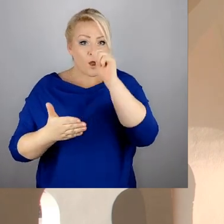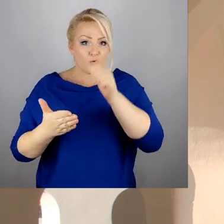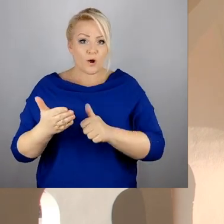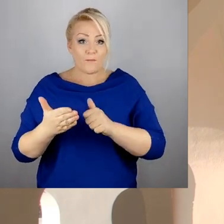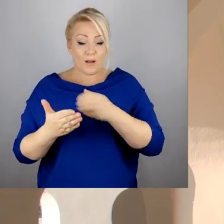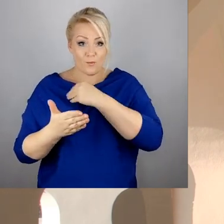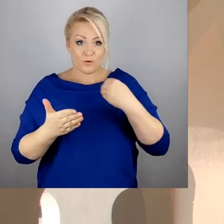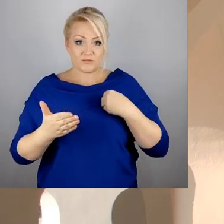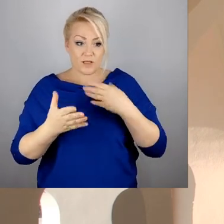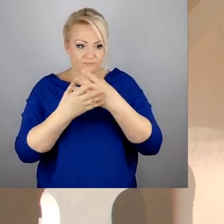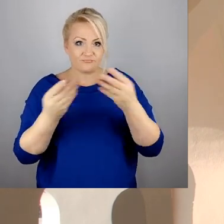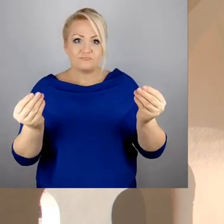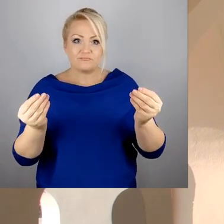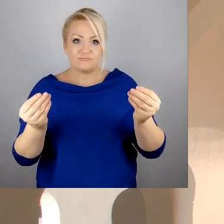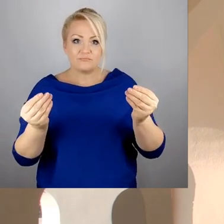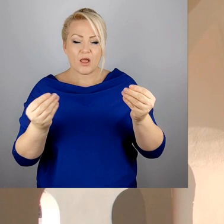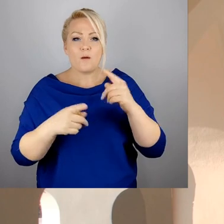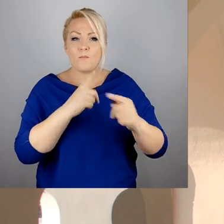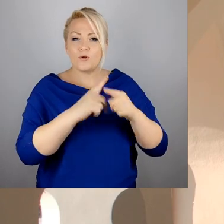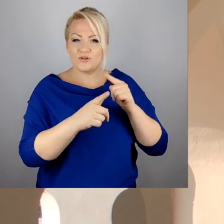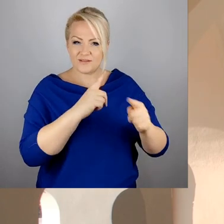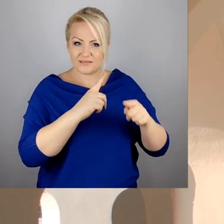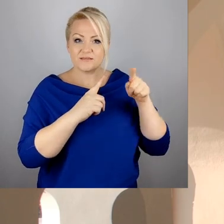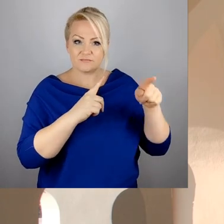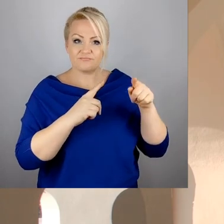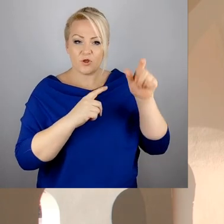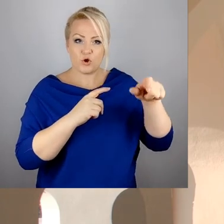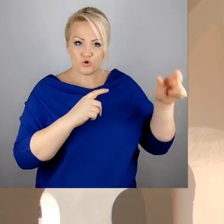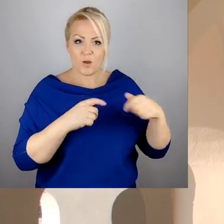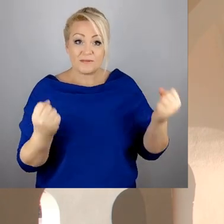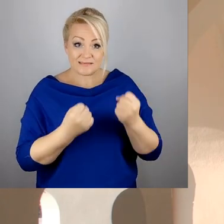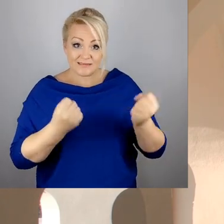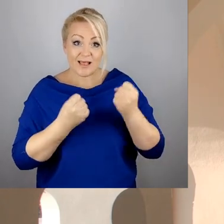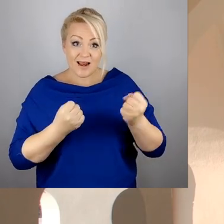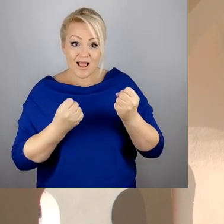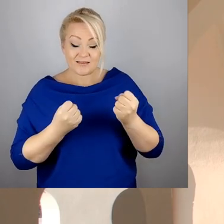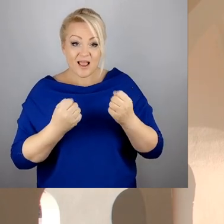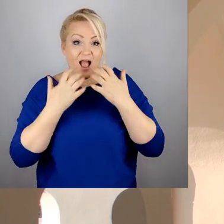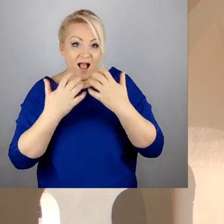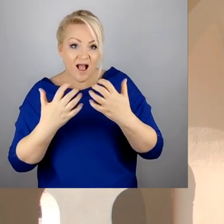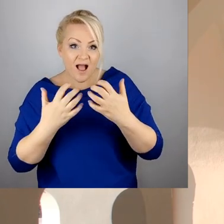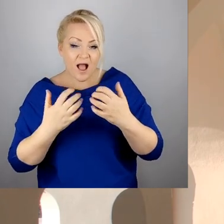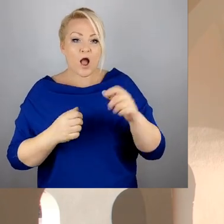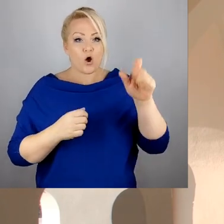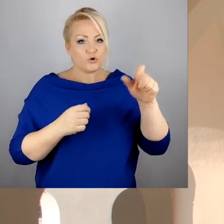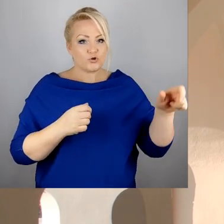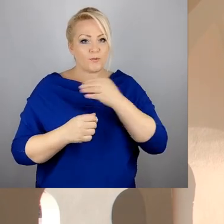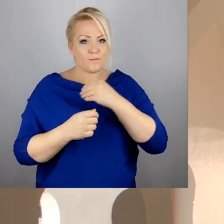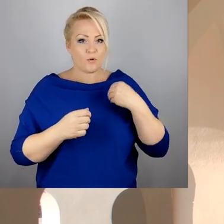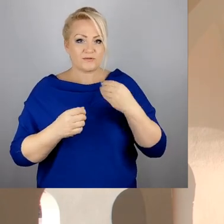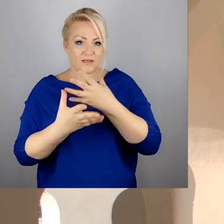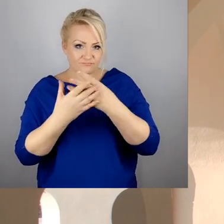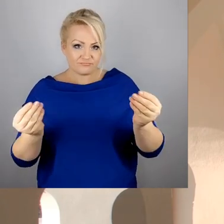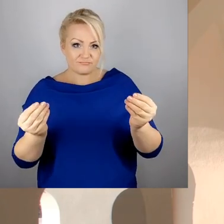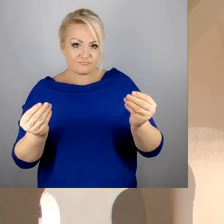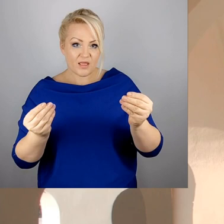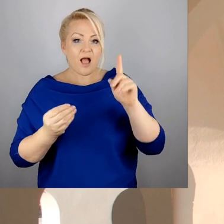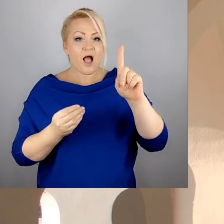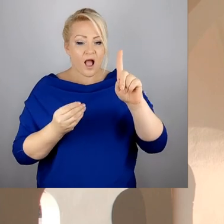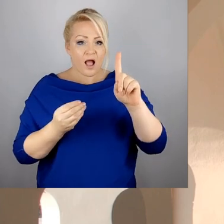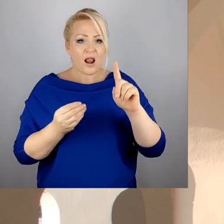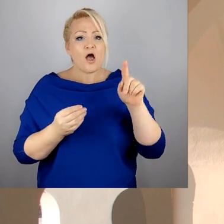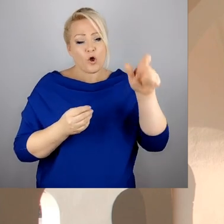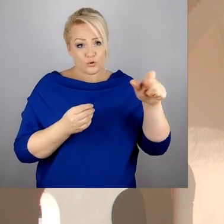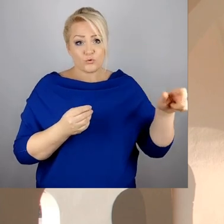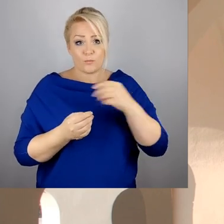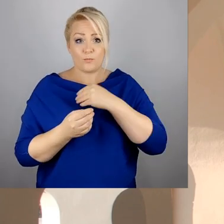wynarodowienia Polaków i włączenia ich do społeczeństw państw zaborczych. Jednak naród polski nie zapomniał o spajających